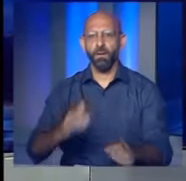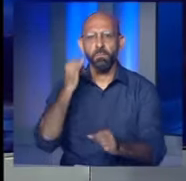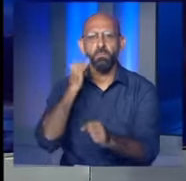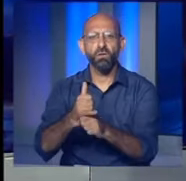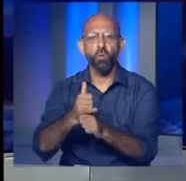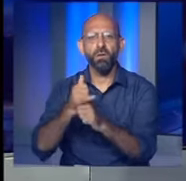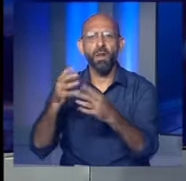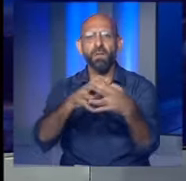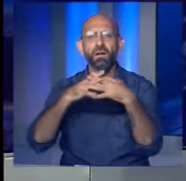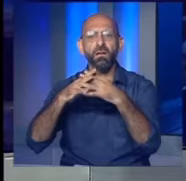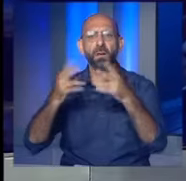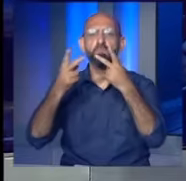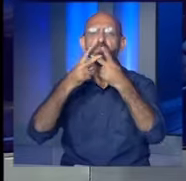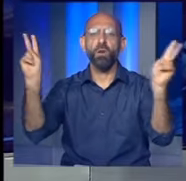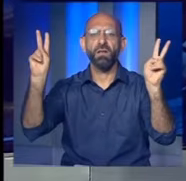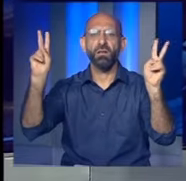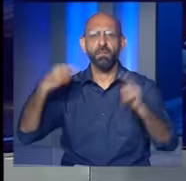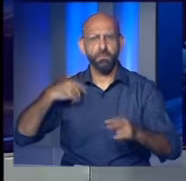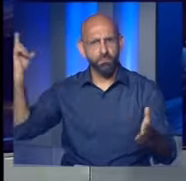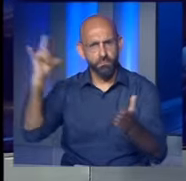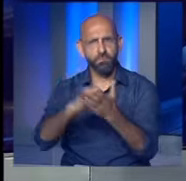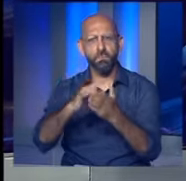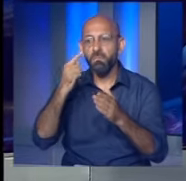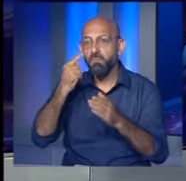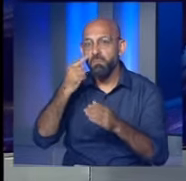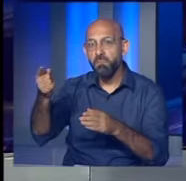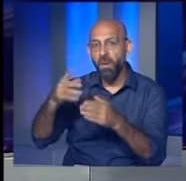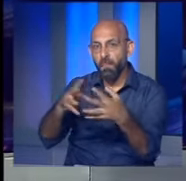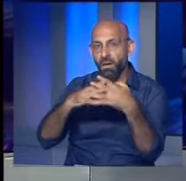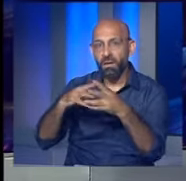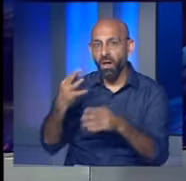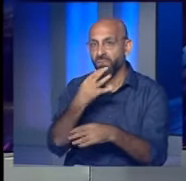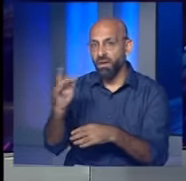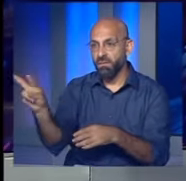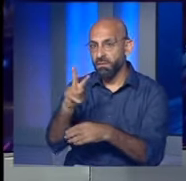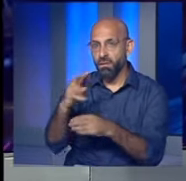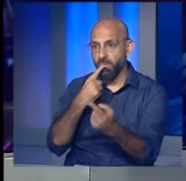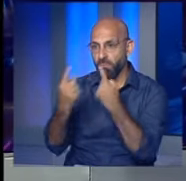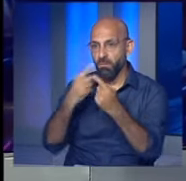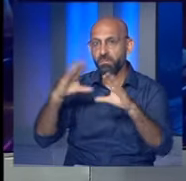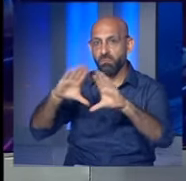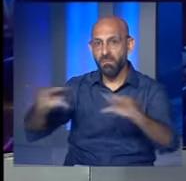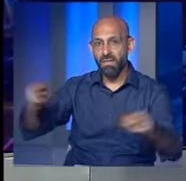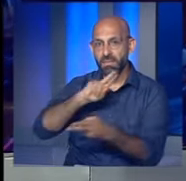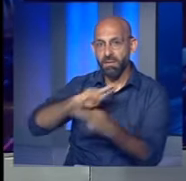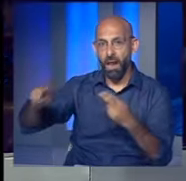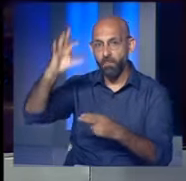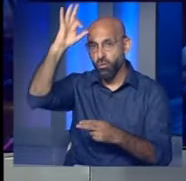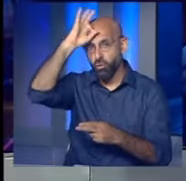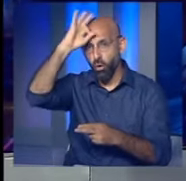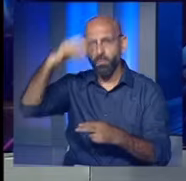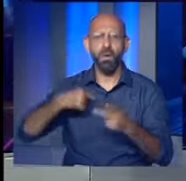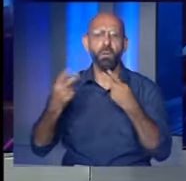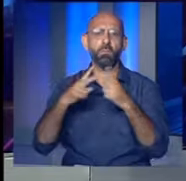هوك ستين يستعد لزياره باريس في محاوله لتنسيق جهود امريكيه فرنسيه تؤدي الى حل للوضع الحدودي